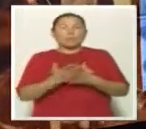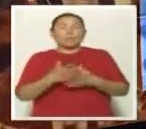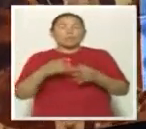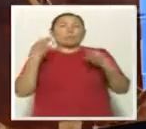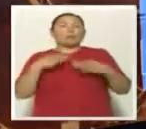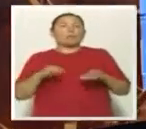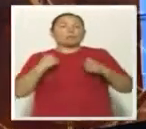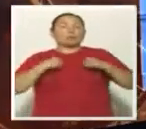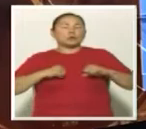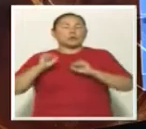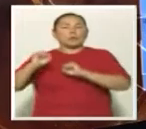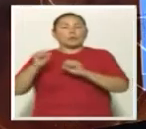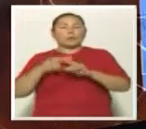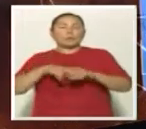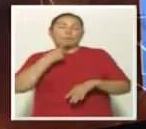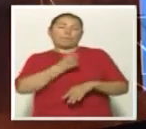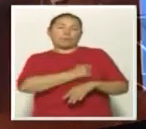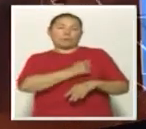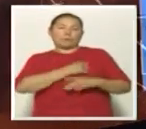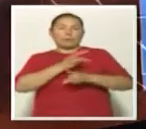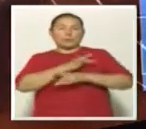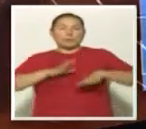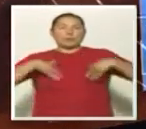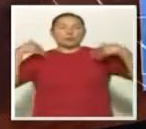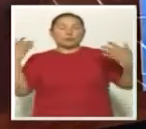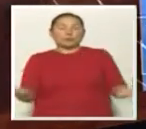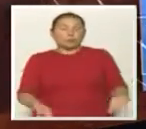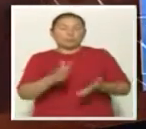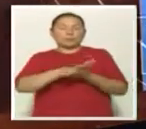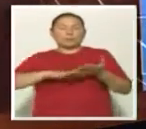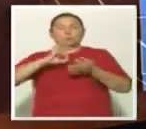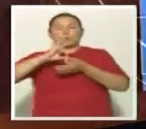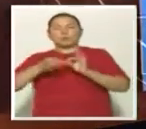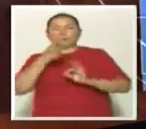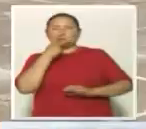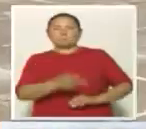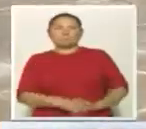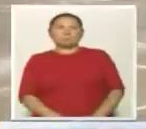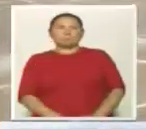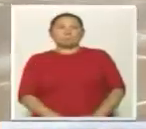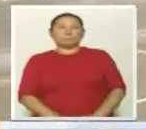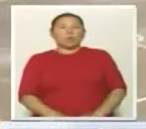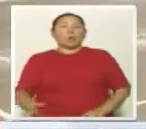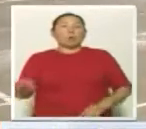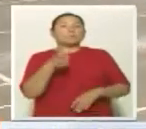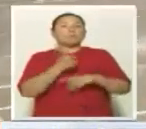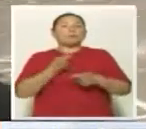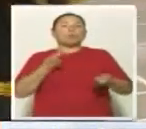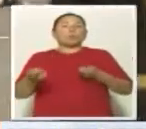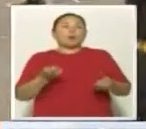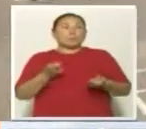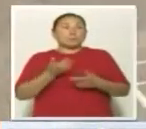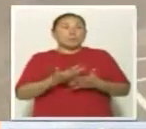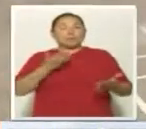мен тыныштығын қорғап жүрген сарбаздарды мерекелермен құттықтады. Толығырақ тілшіміздің бейнесюжетінде. Облыс әкімі бастаған топ